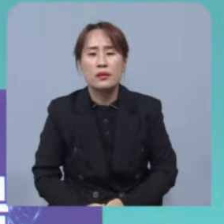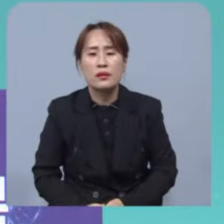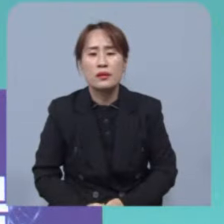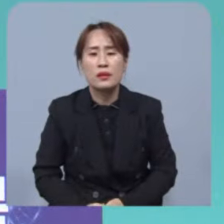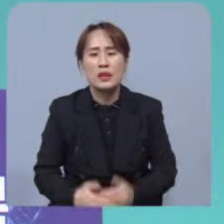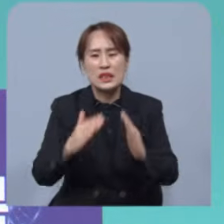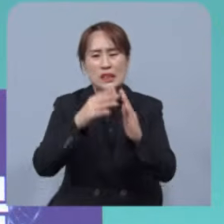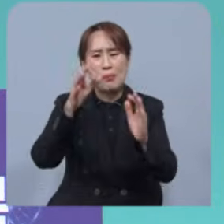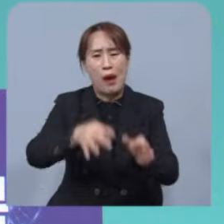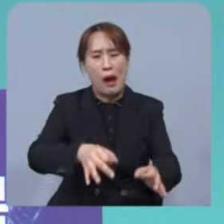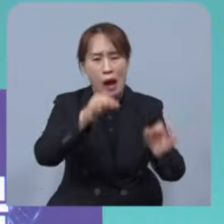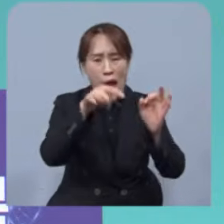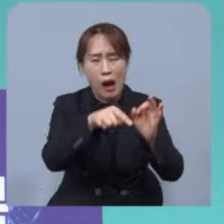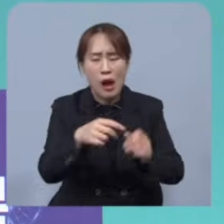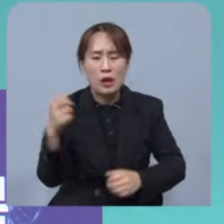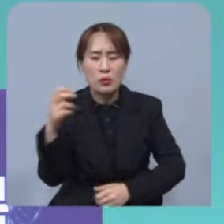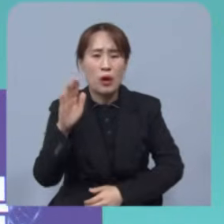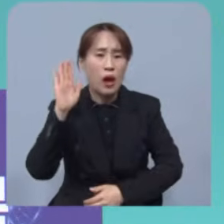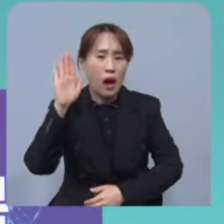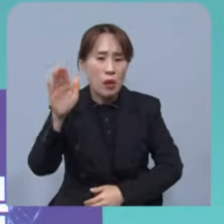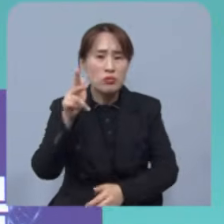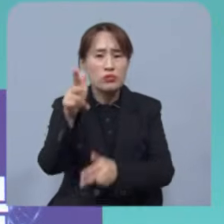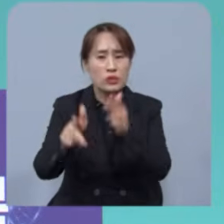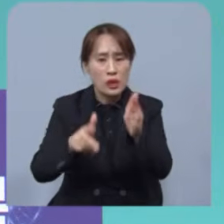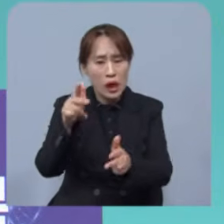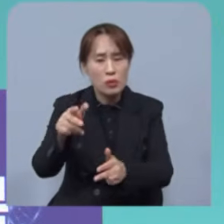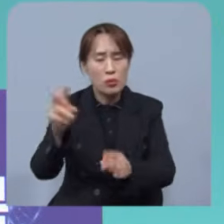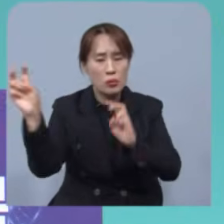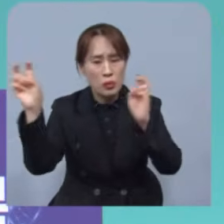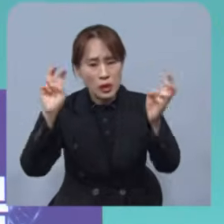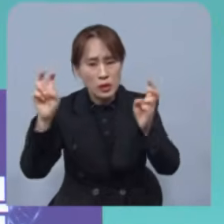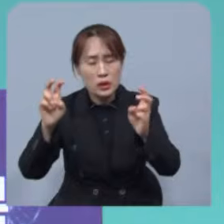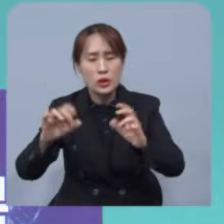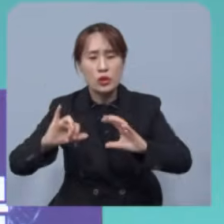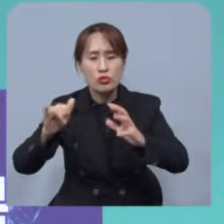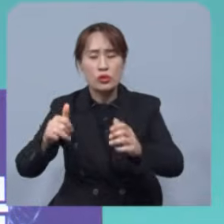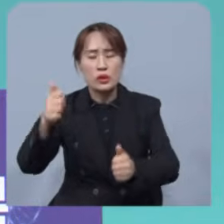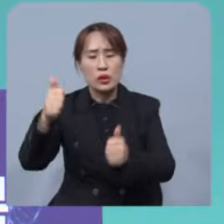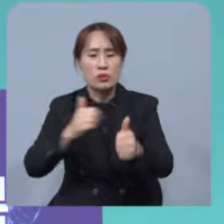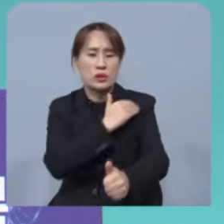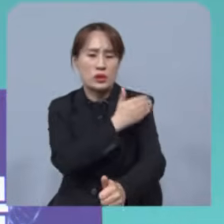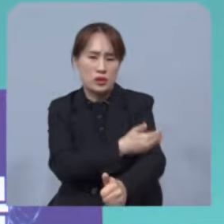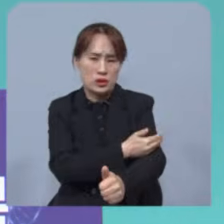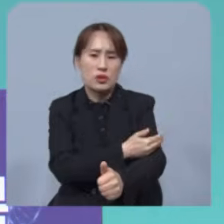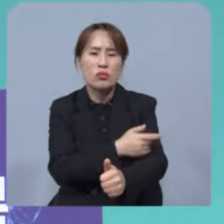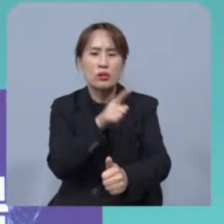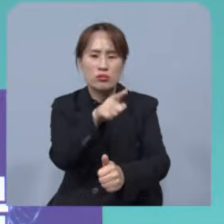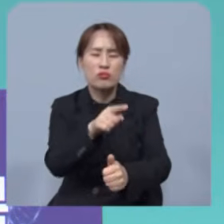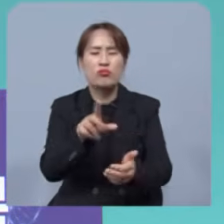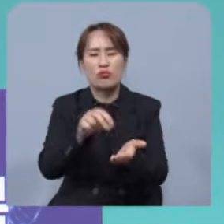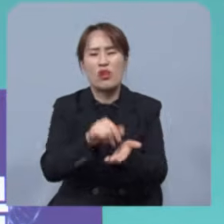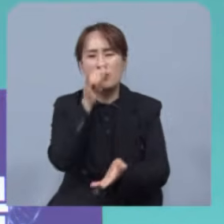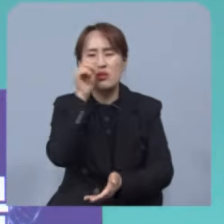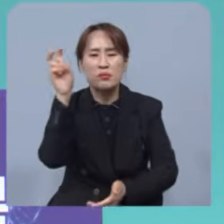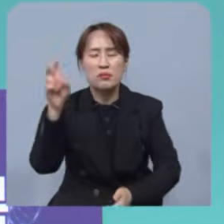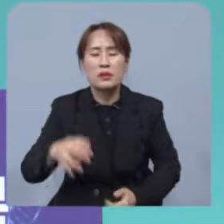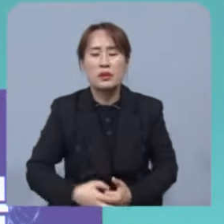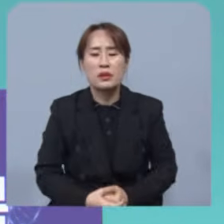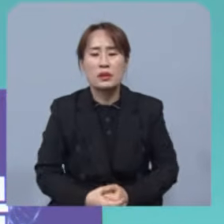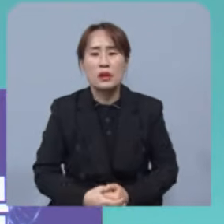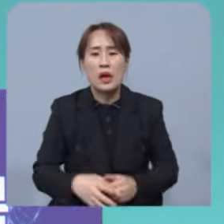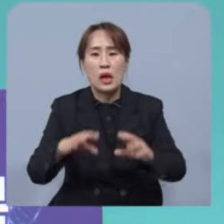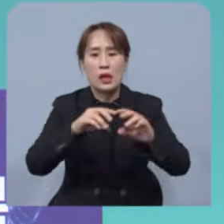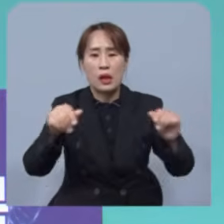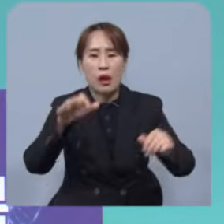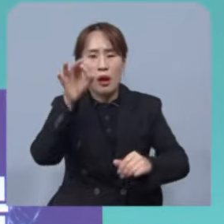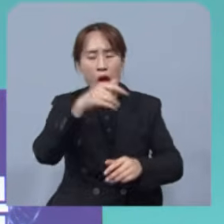집값 문제부터 어쩌면 앞으로 산업과 기업의 국제 경쟁력에도 영향을 미치겠죠. 땅값이